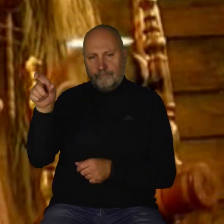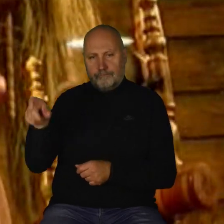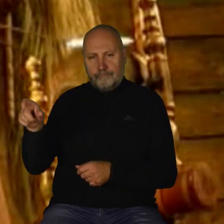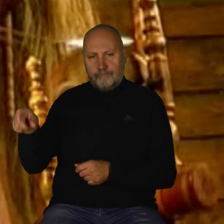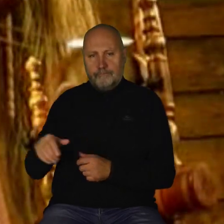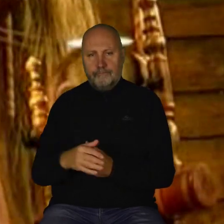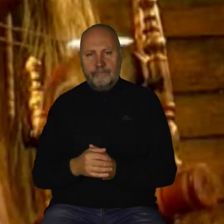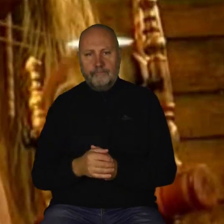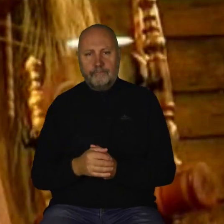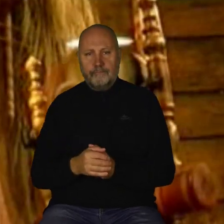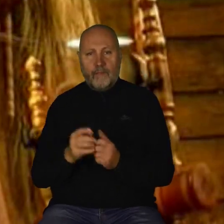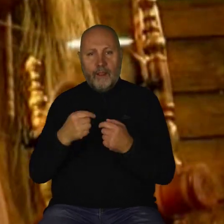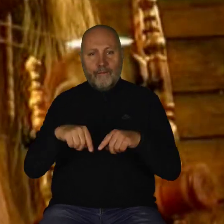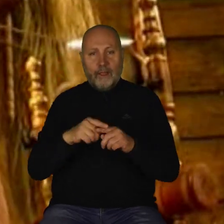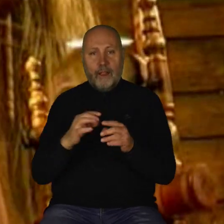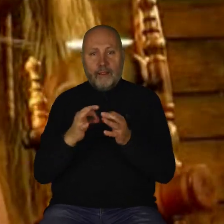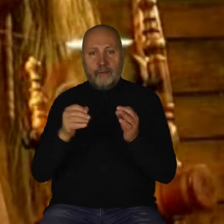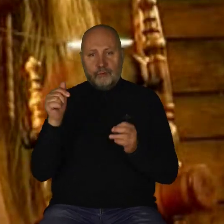specjaliści